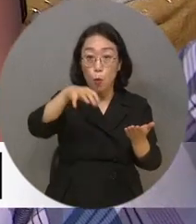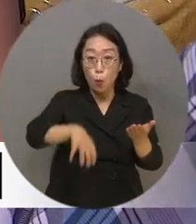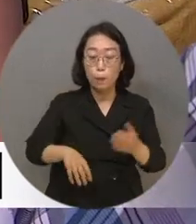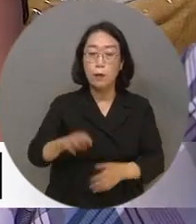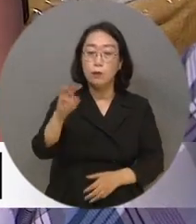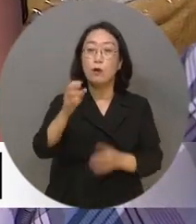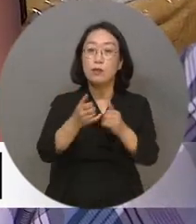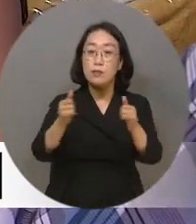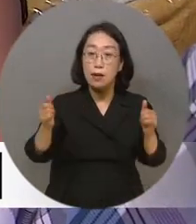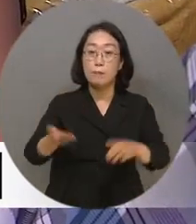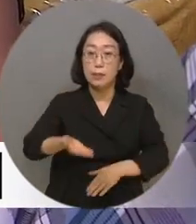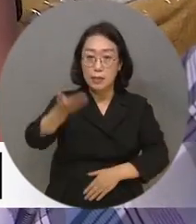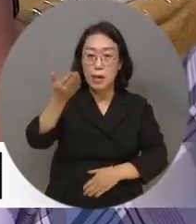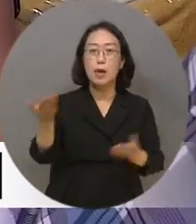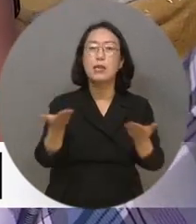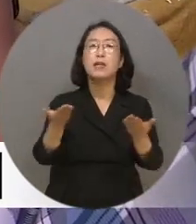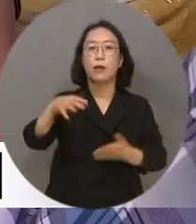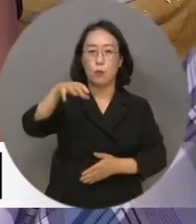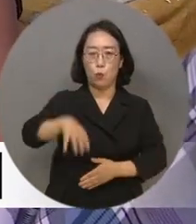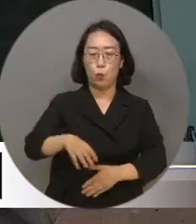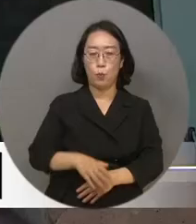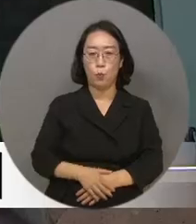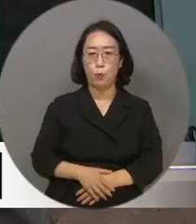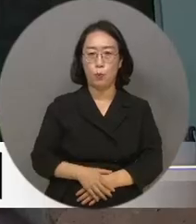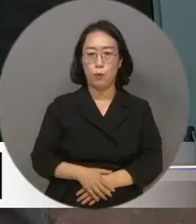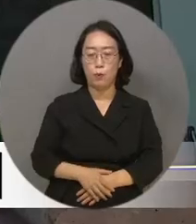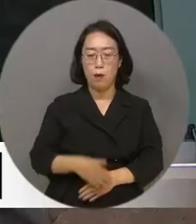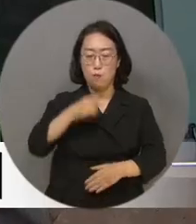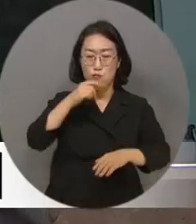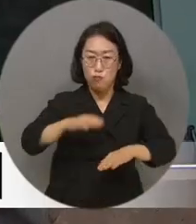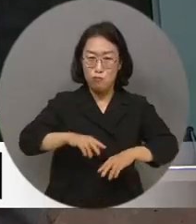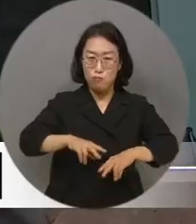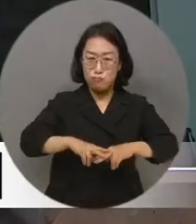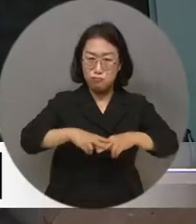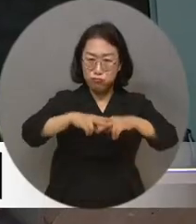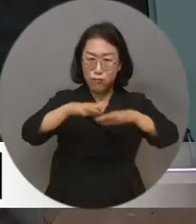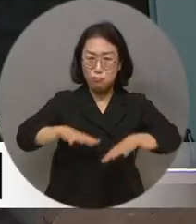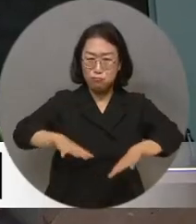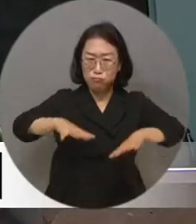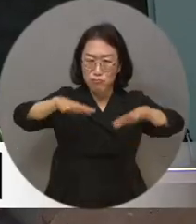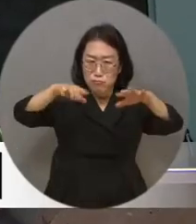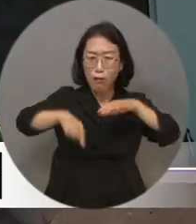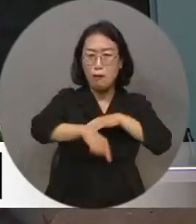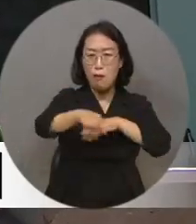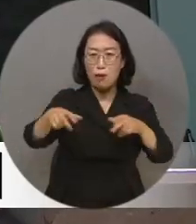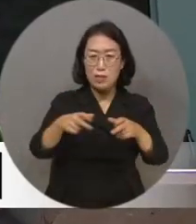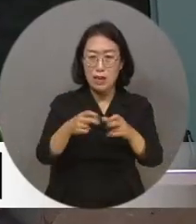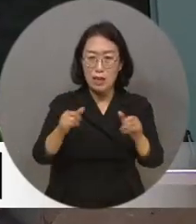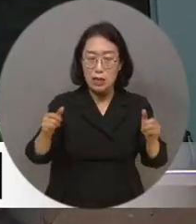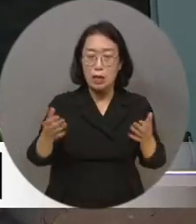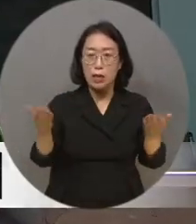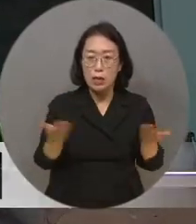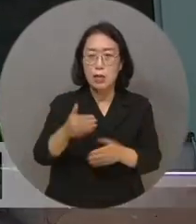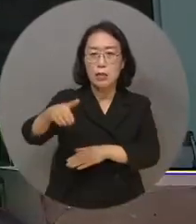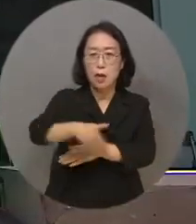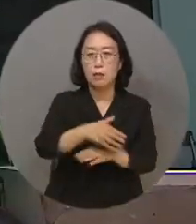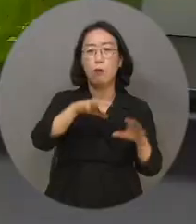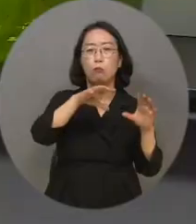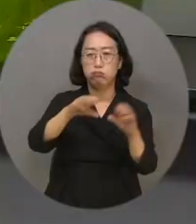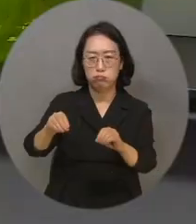넘는 발달장애인들이 일하는 곳입니다. 침수 피해로 인해 이곳에서 일하는 장애인들이 출근을 못하게